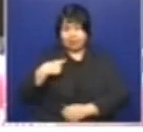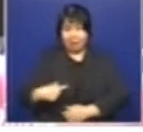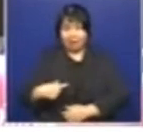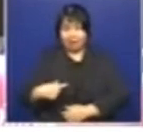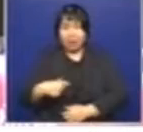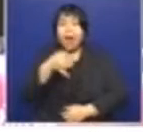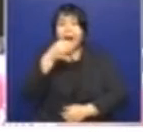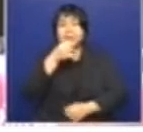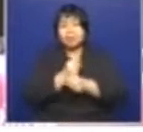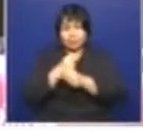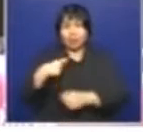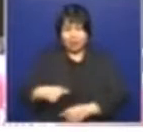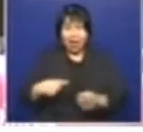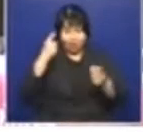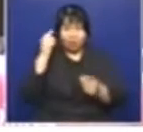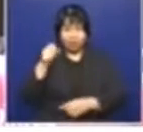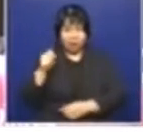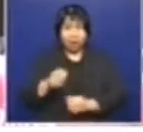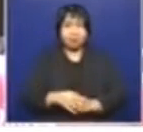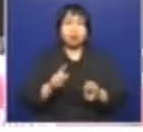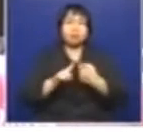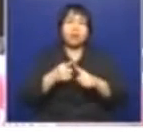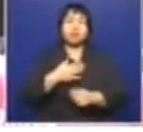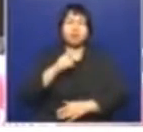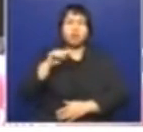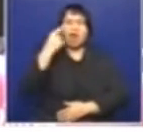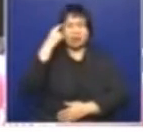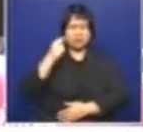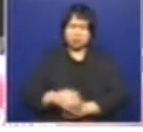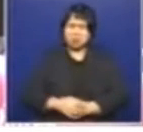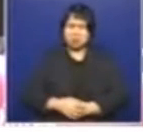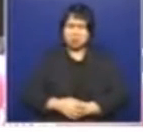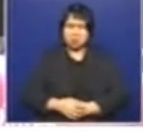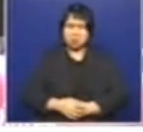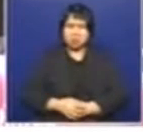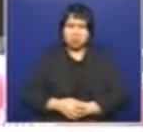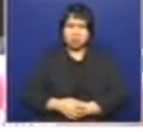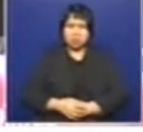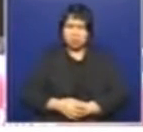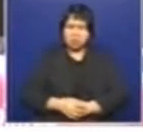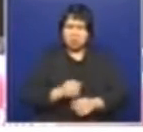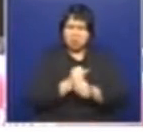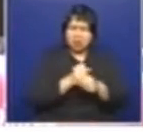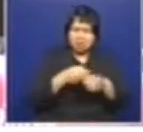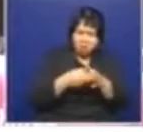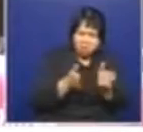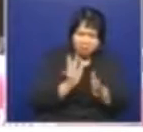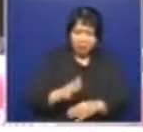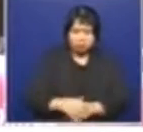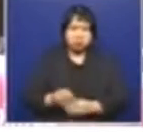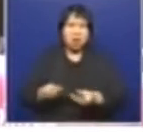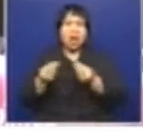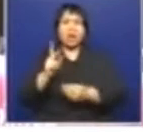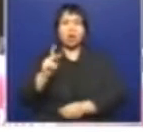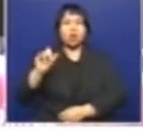ท่านรู้เพื่อนผมตอนแรกคิดว่าโอ้ยหนีแล้วมาความรายย่อยไม่เอาแล้วไปเป็นว่าความให้กยศ.แห่ไปเป็น